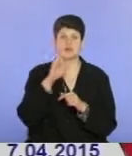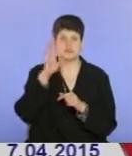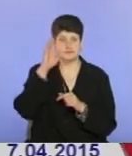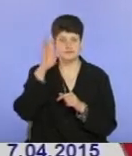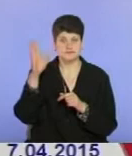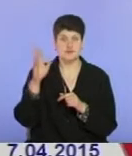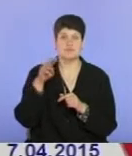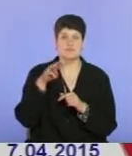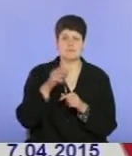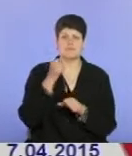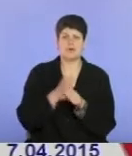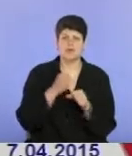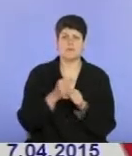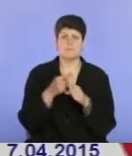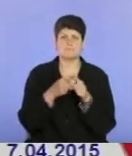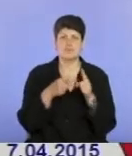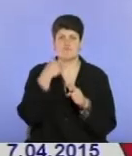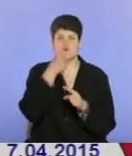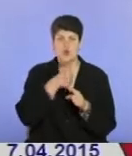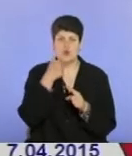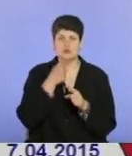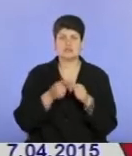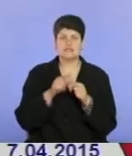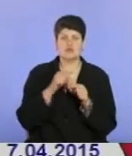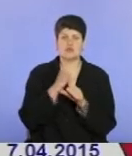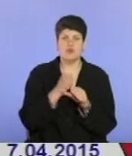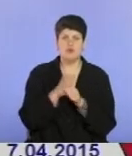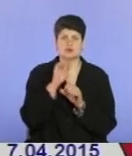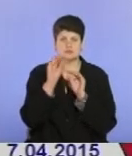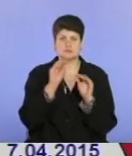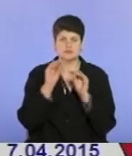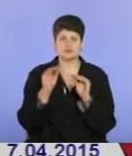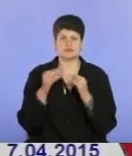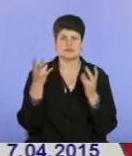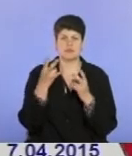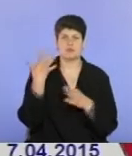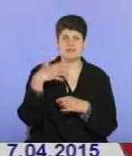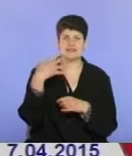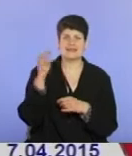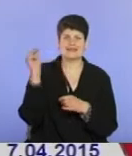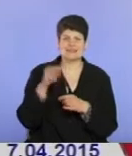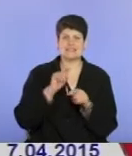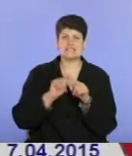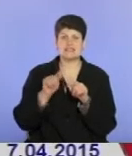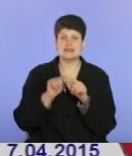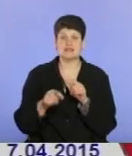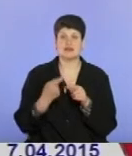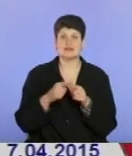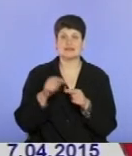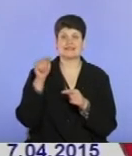Богородиці Мар'ян працював півроку для цієї роботи знадобилося 50 тисяч сірників А це